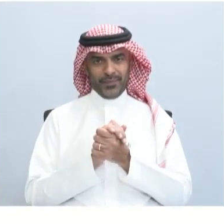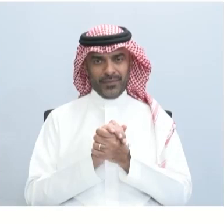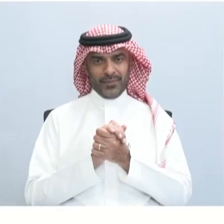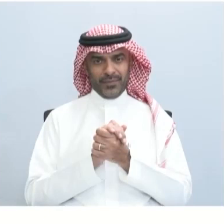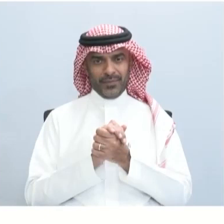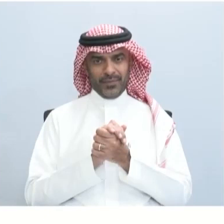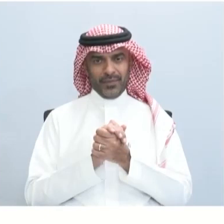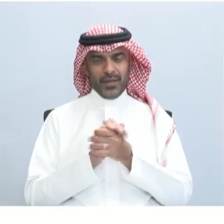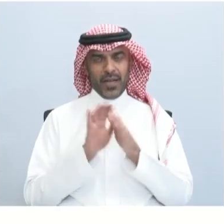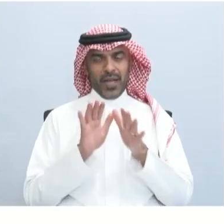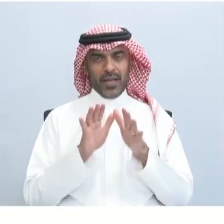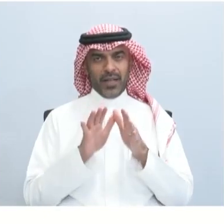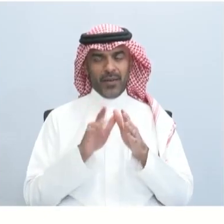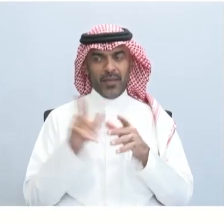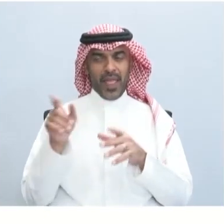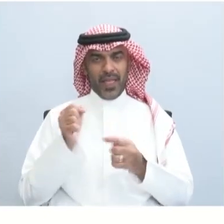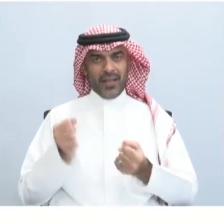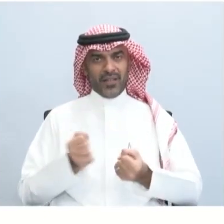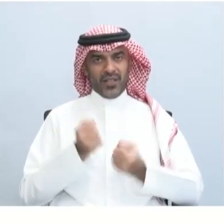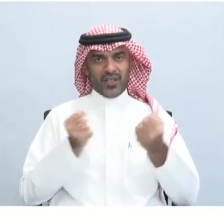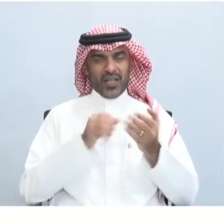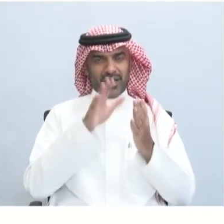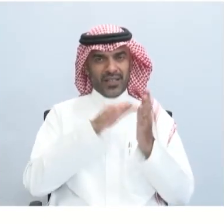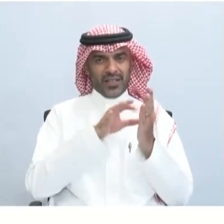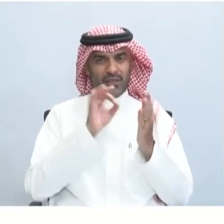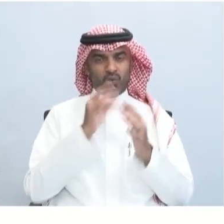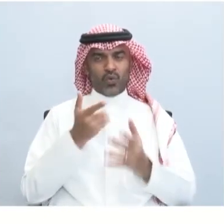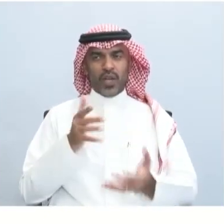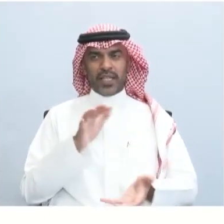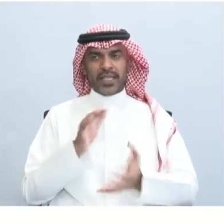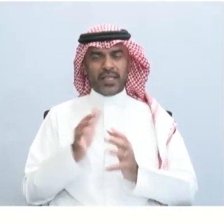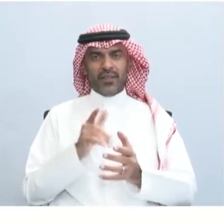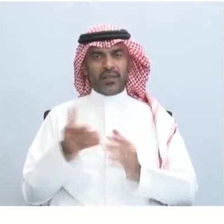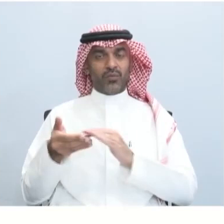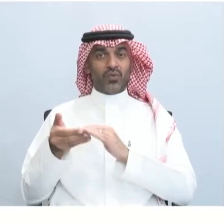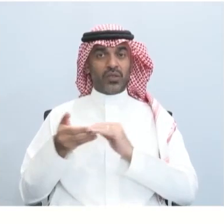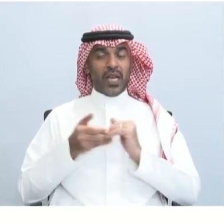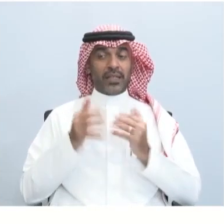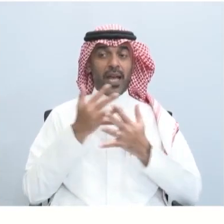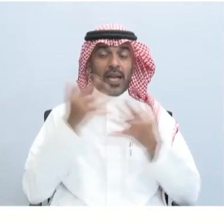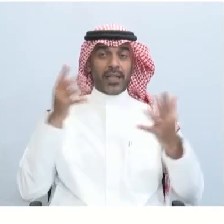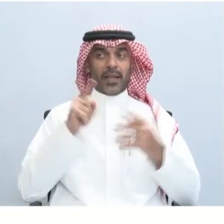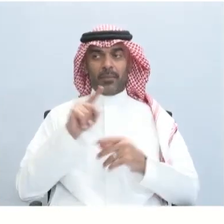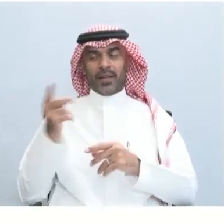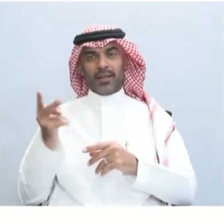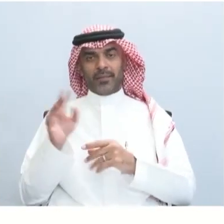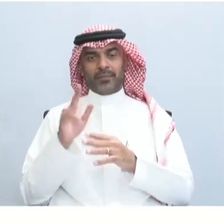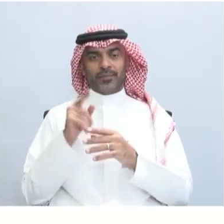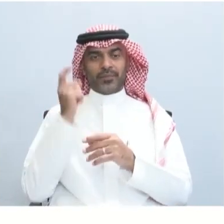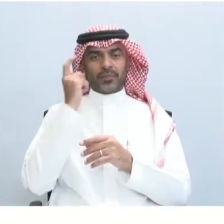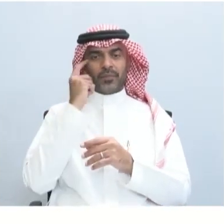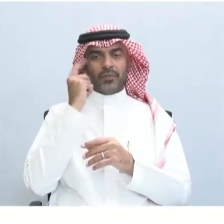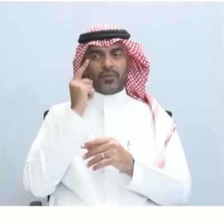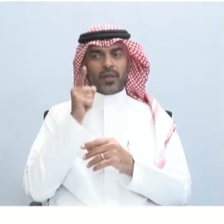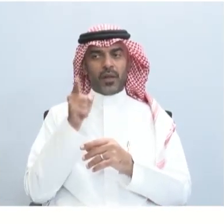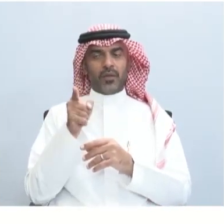اذا نستنتج من هذا النشاط ما الصفات التي ساعدتني اكثر من غيرها على تعرف على الجسم